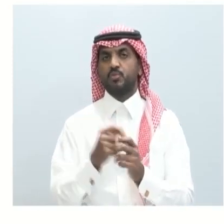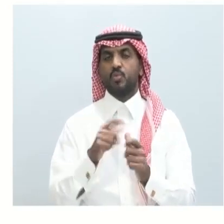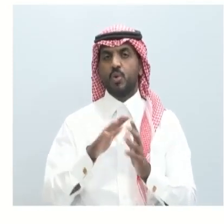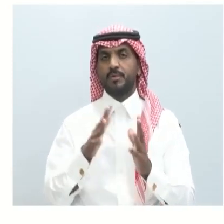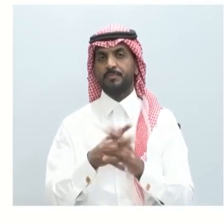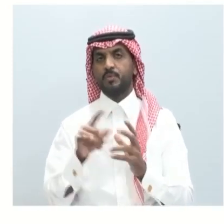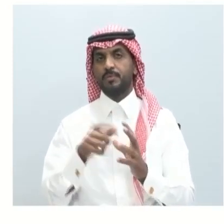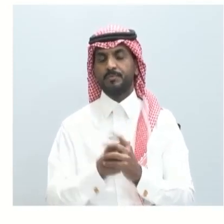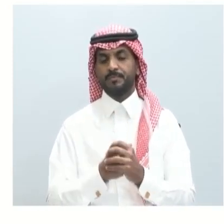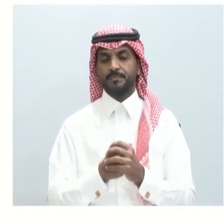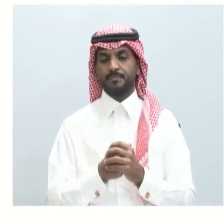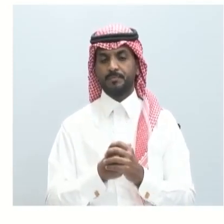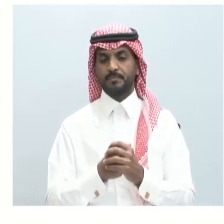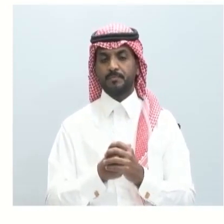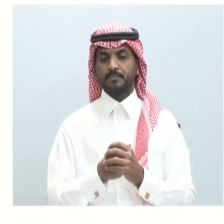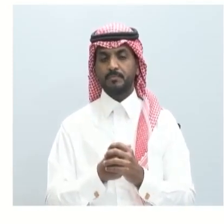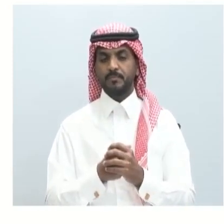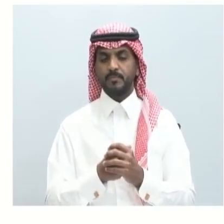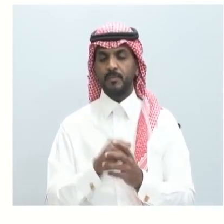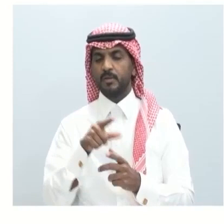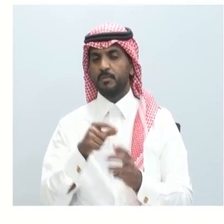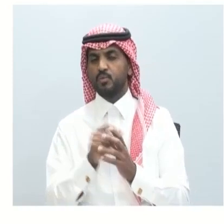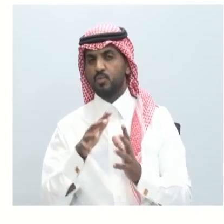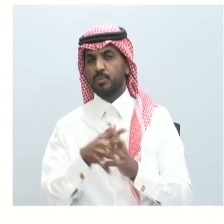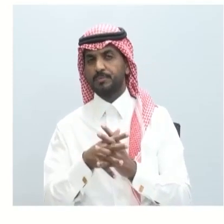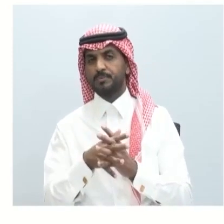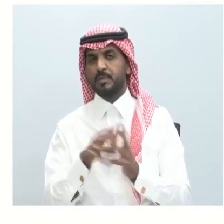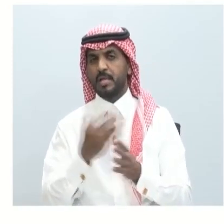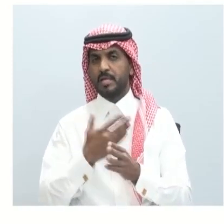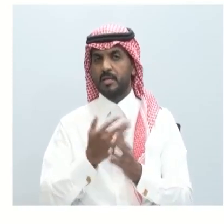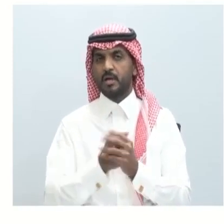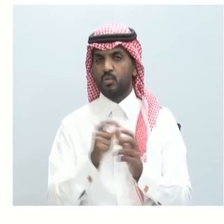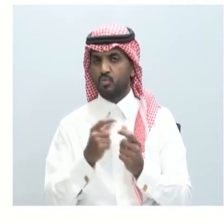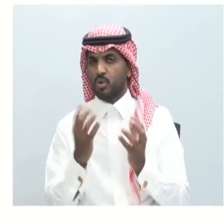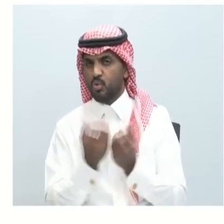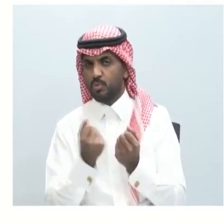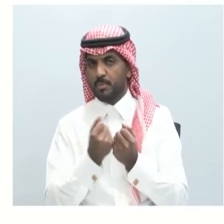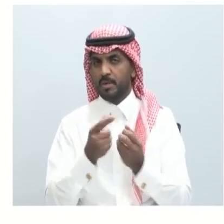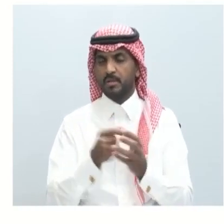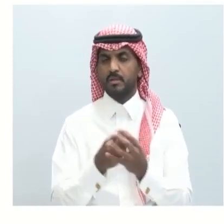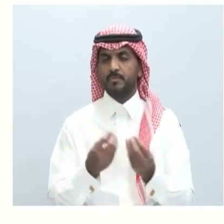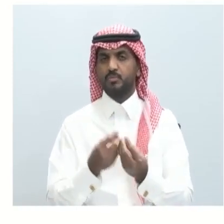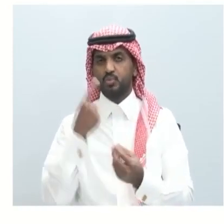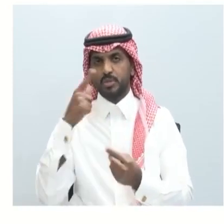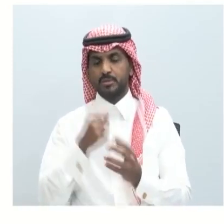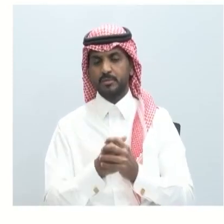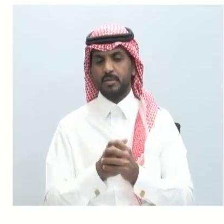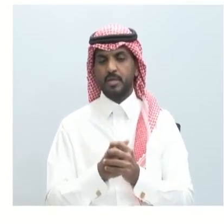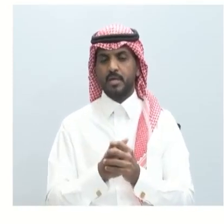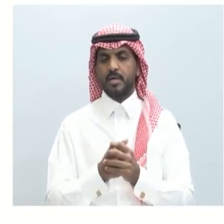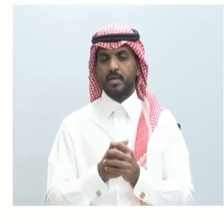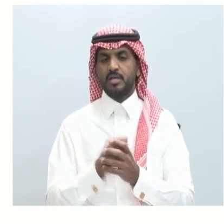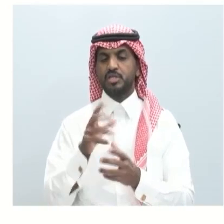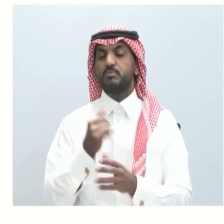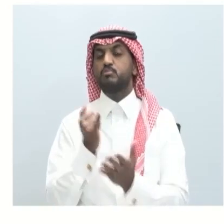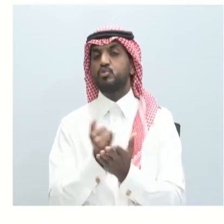اكبر من عمليه عبور دبليو وواي لان واي ودبليو يكونون بالقرب من بعض بينما نشاهد هذا الجين